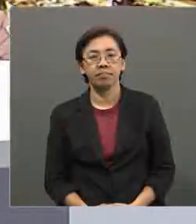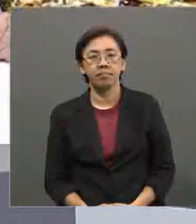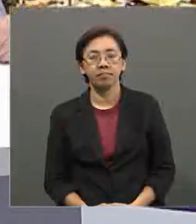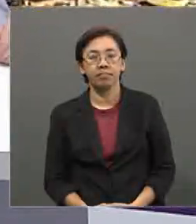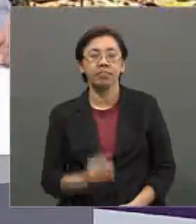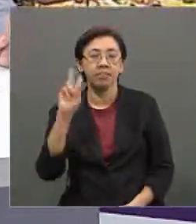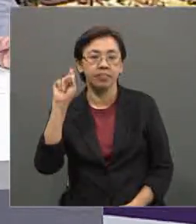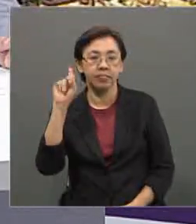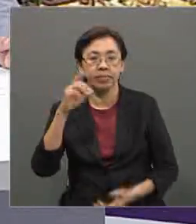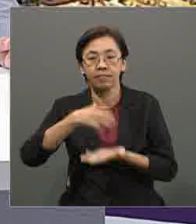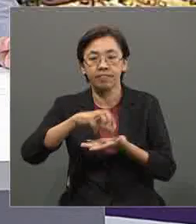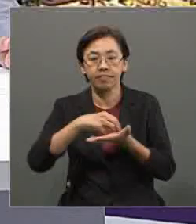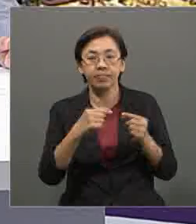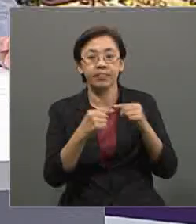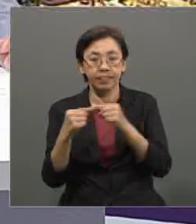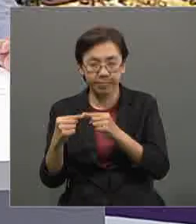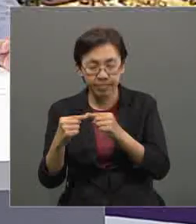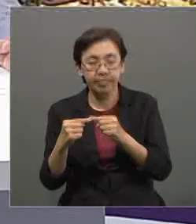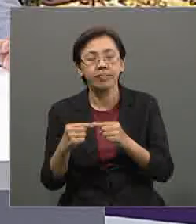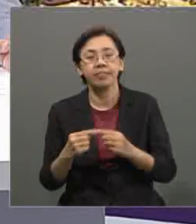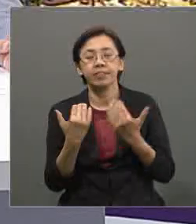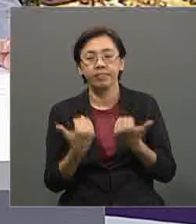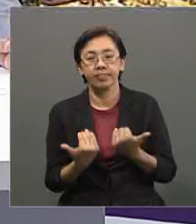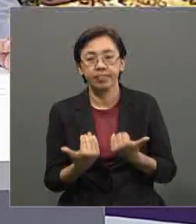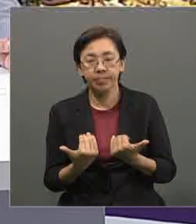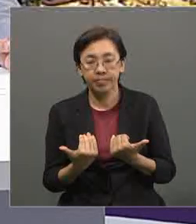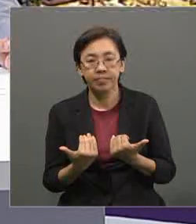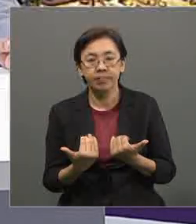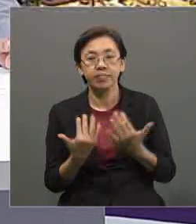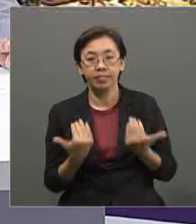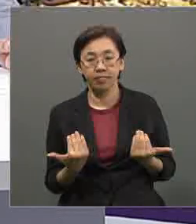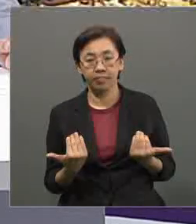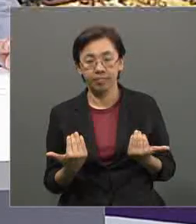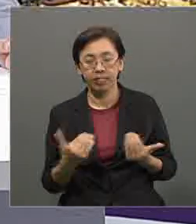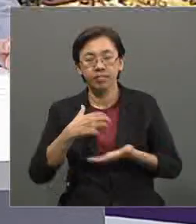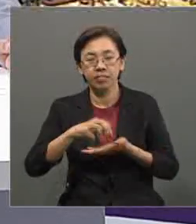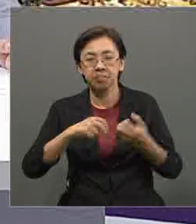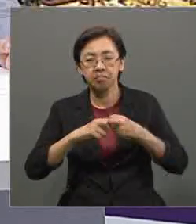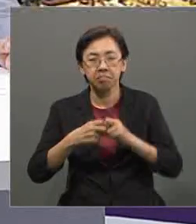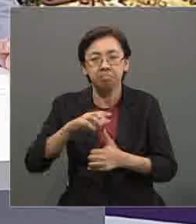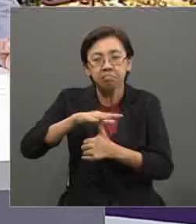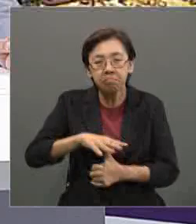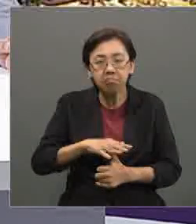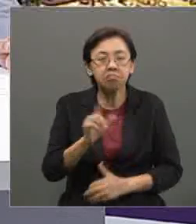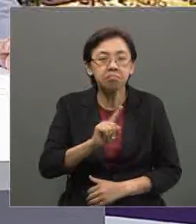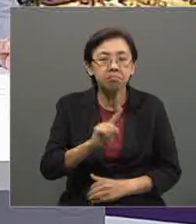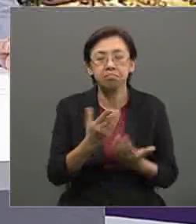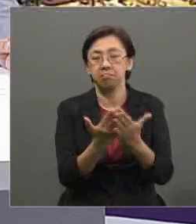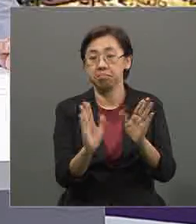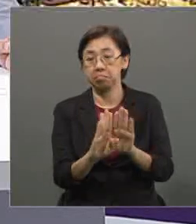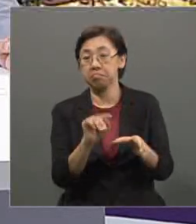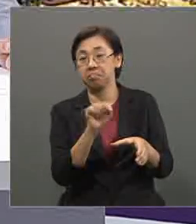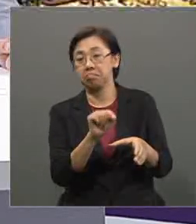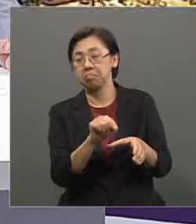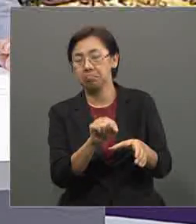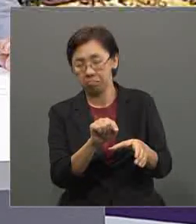กลับมาติดตามข่าวค่ำ NBTกันต่อนะคะคุณผู้ชมคะวันนี้ช่วงนี้เนี่ยเราเริ่มกันที่ความรุนแรงที่เกิดขึ้นในครอบครัวนะคะ